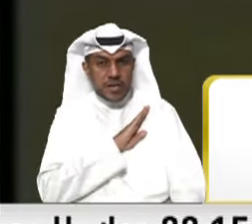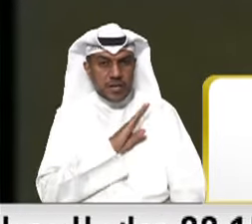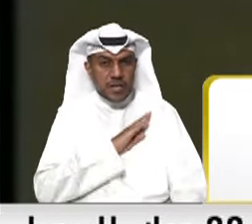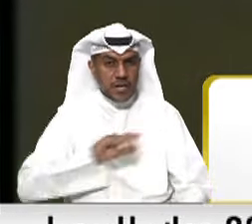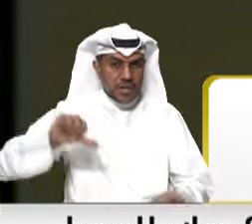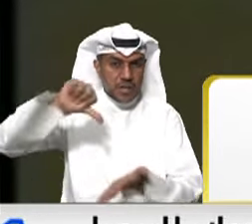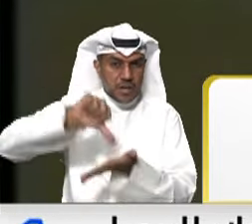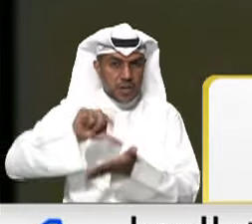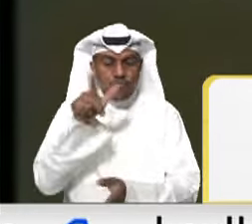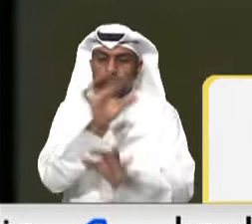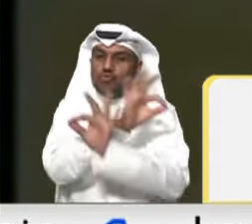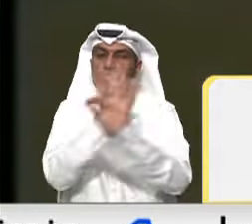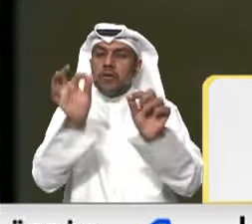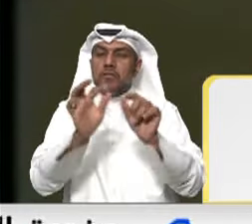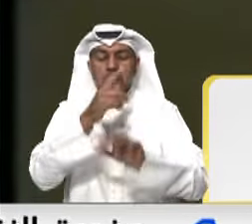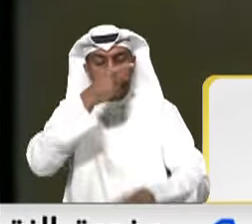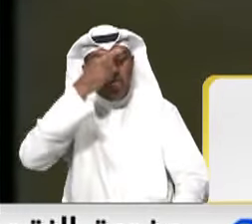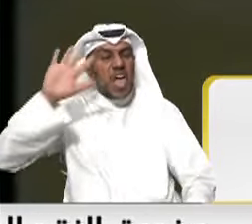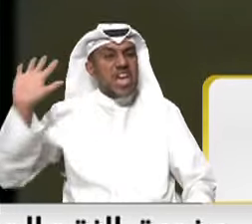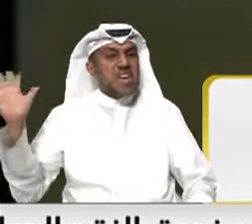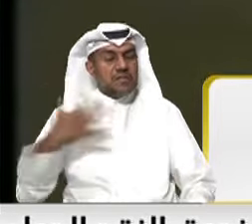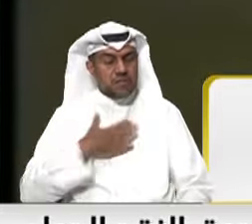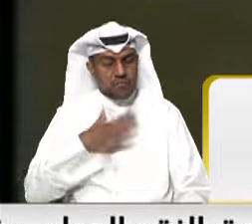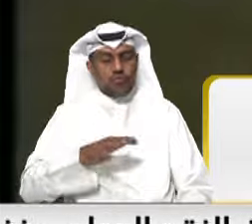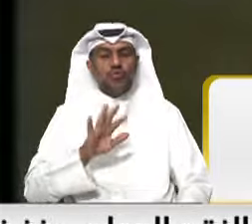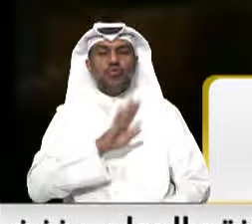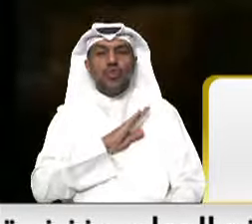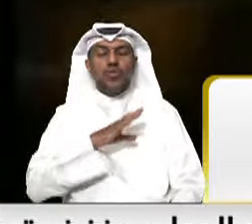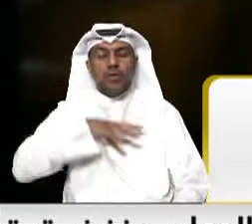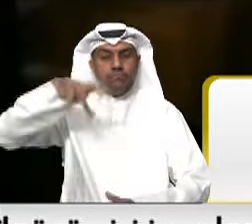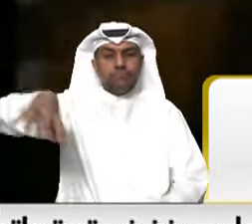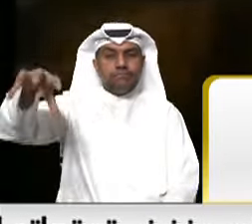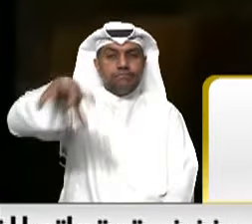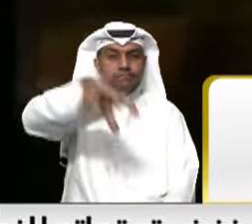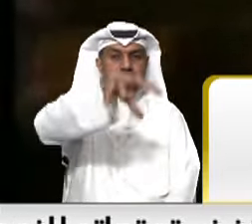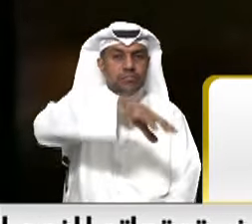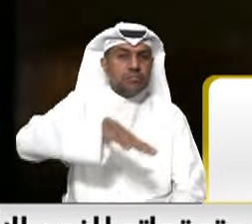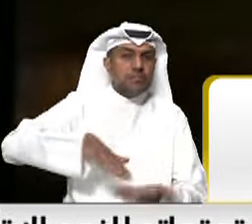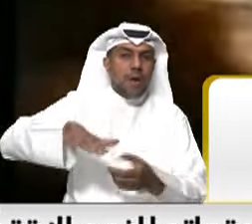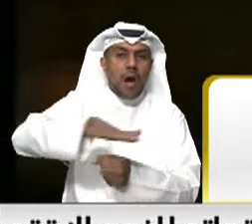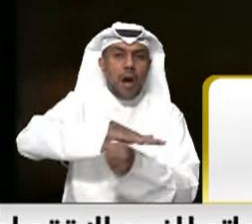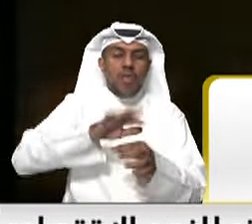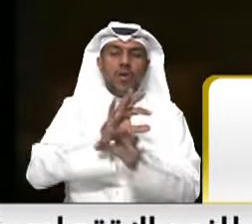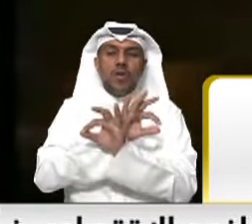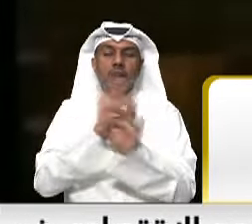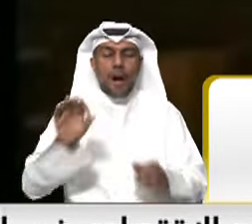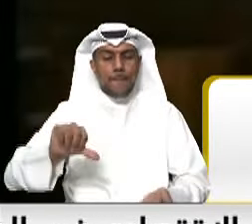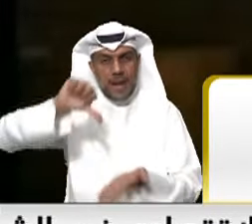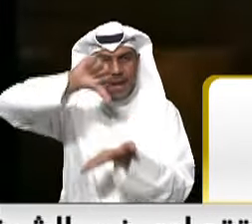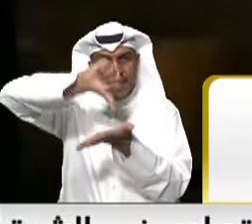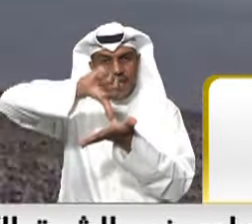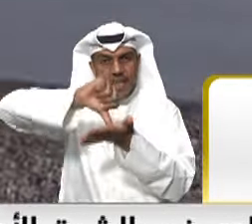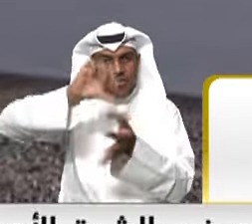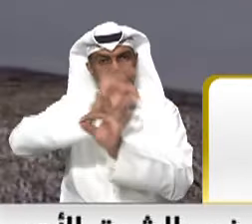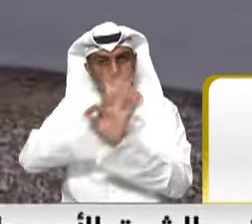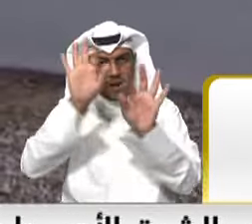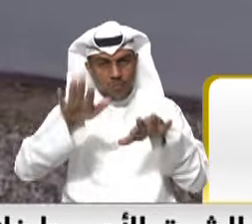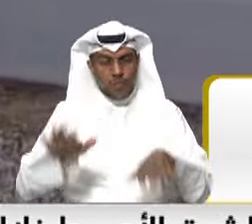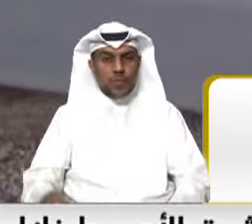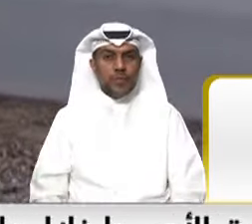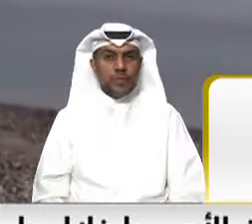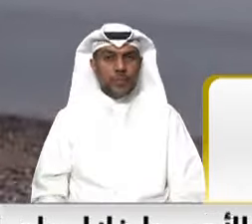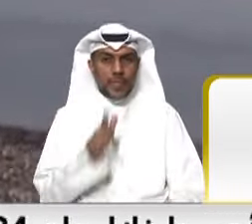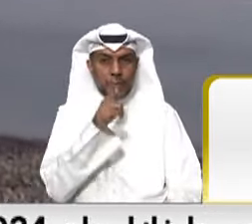التاهب القصوى في جميع قواعده ومعسكرات في عموم ايران في المقابل قالت صحيفه واشنطن